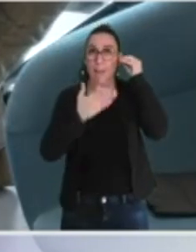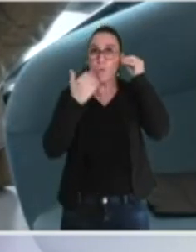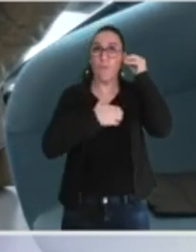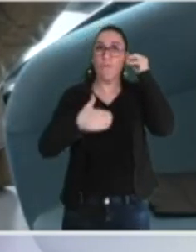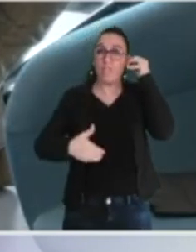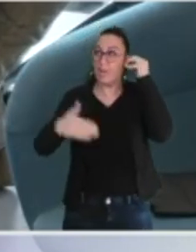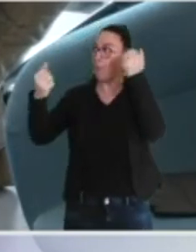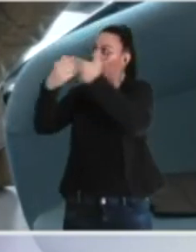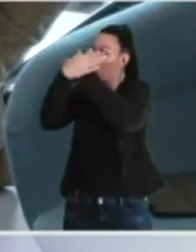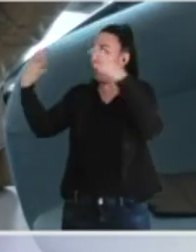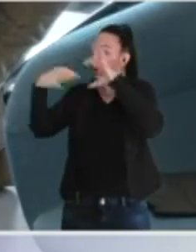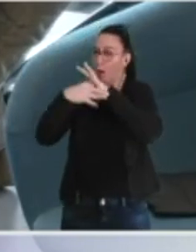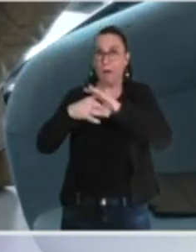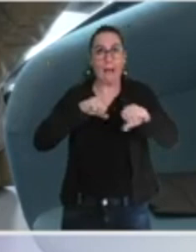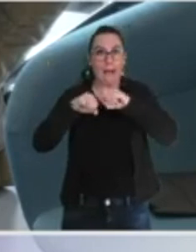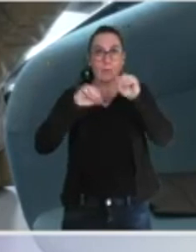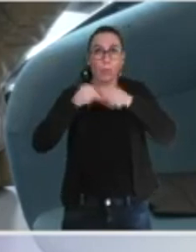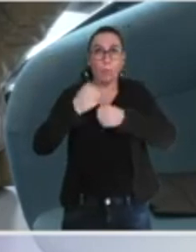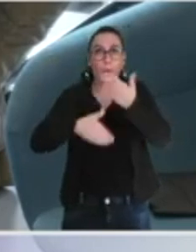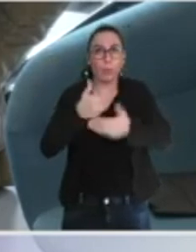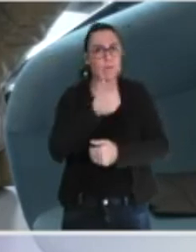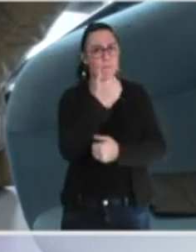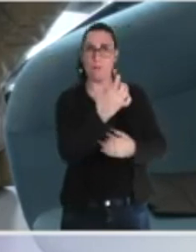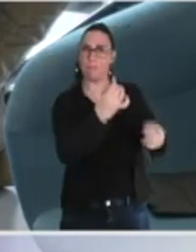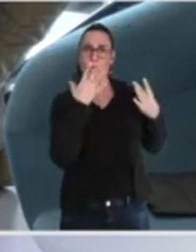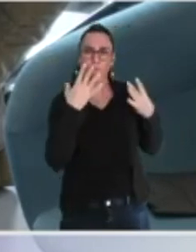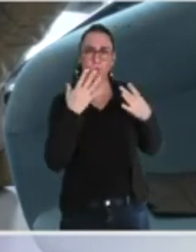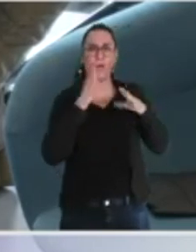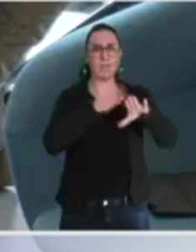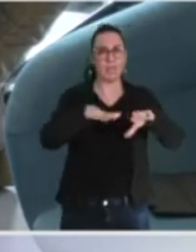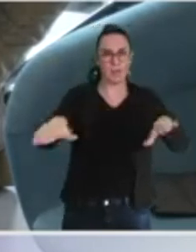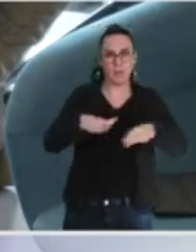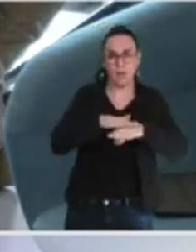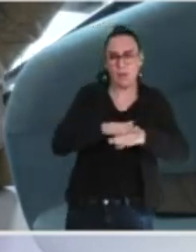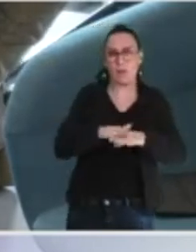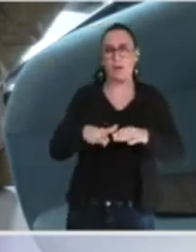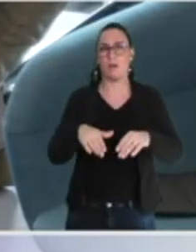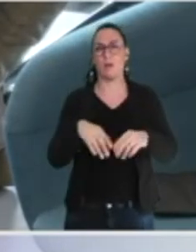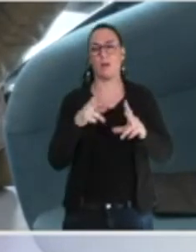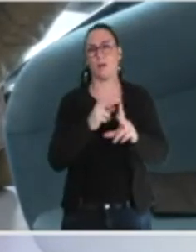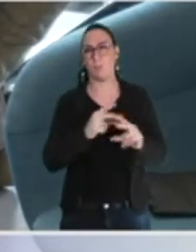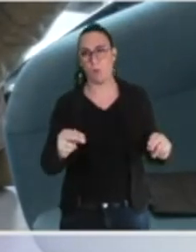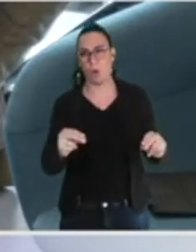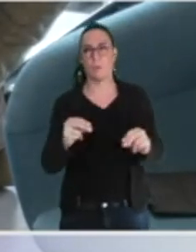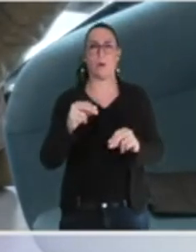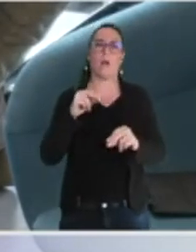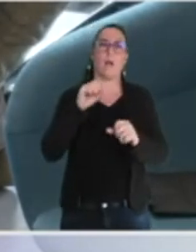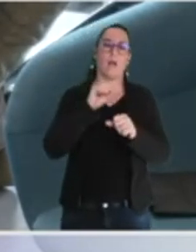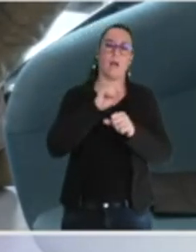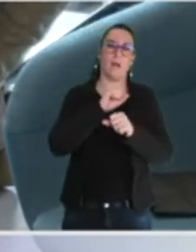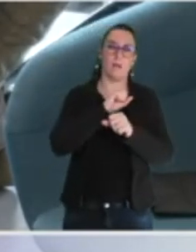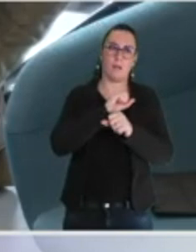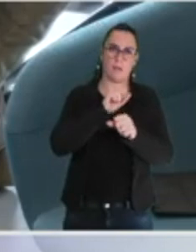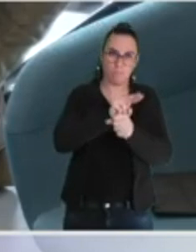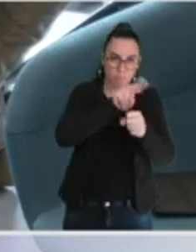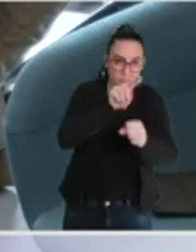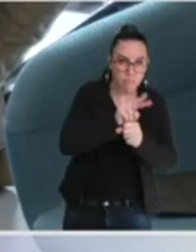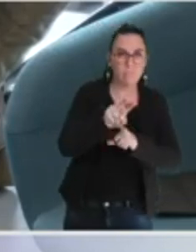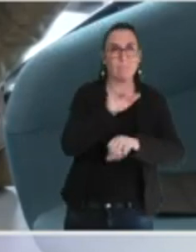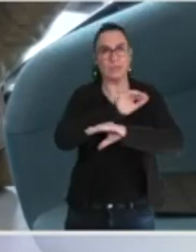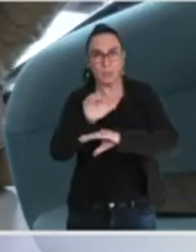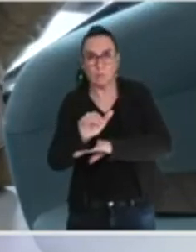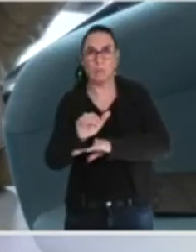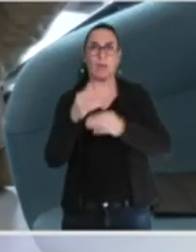de leviers d'action que vous refusez de saisir, que ce soit la politique de stationnement, de propreté, de lutte contre l'insécurité, le soutien à l'offre